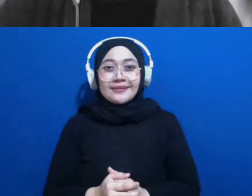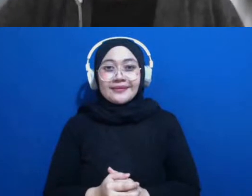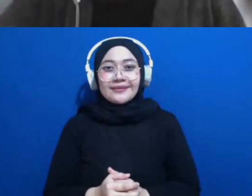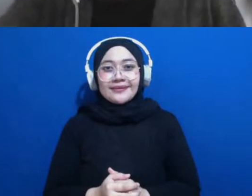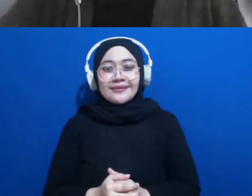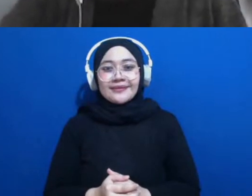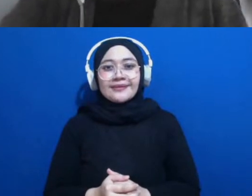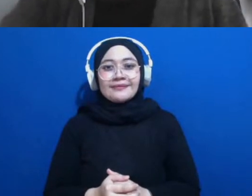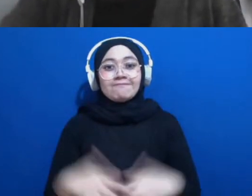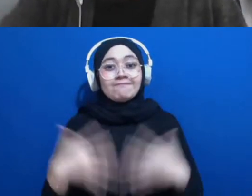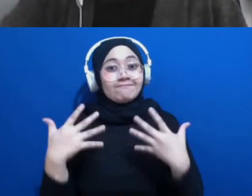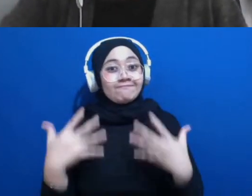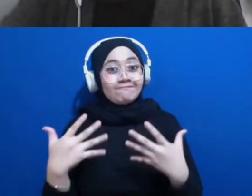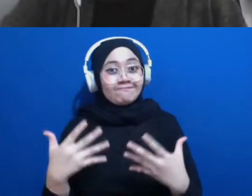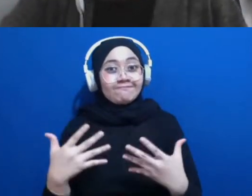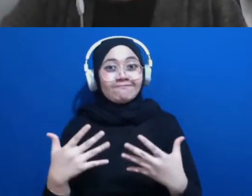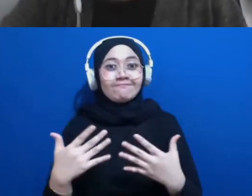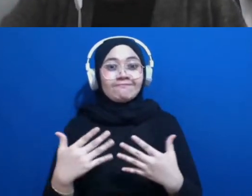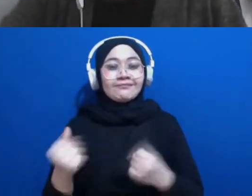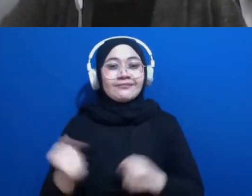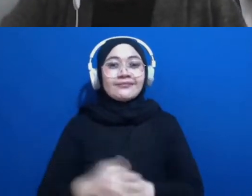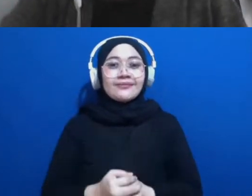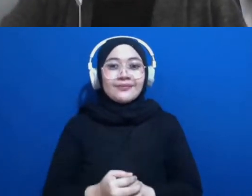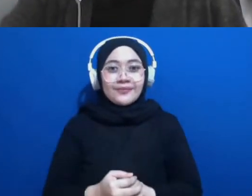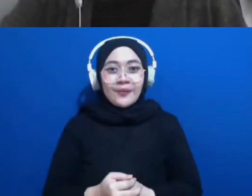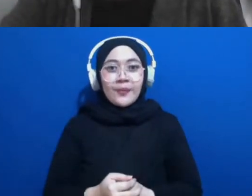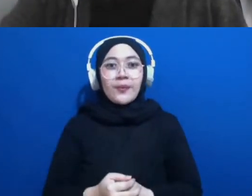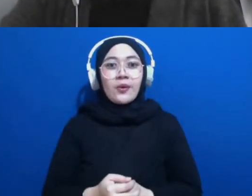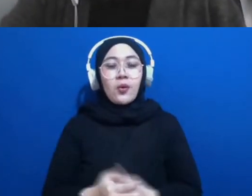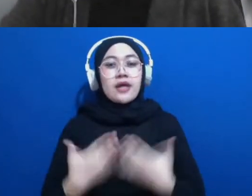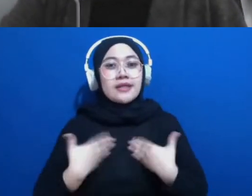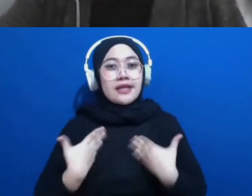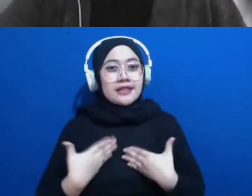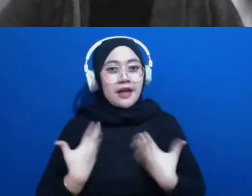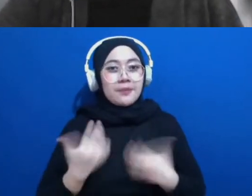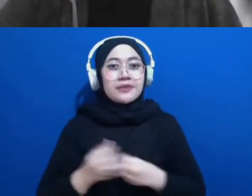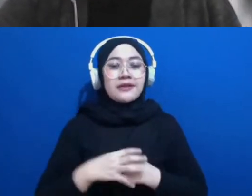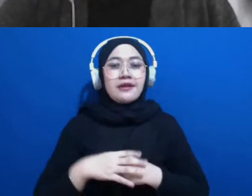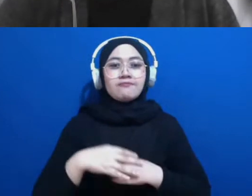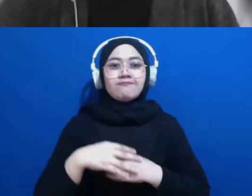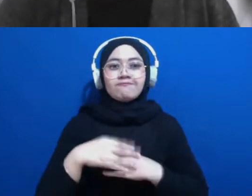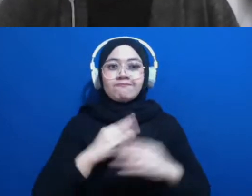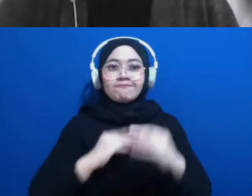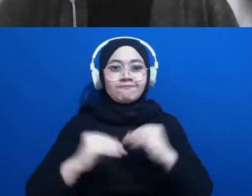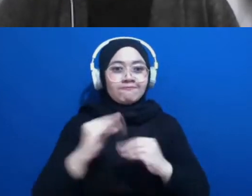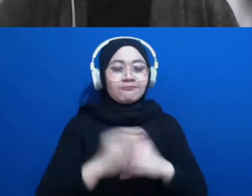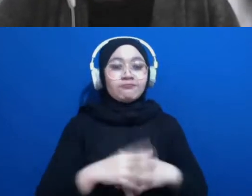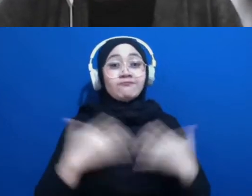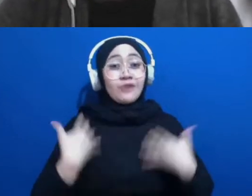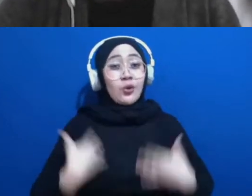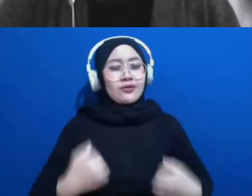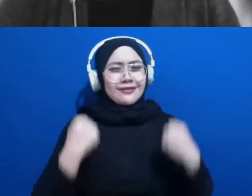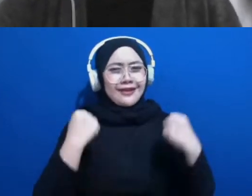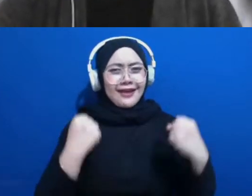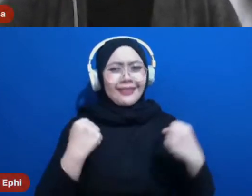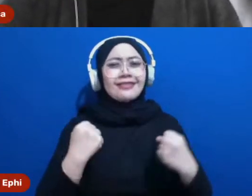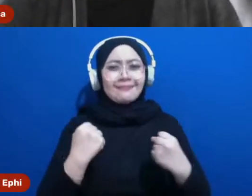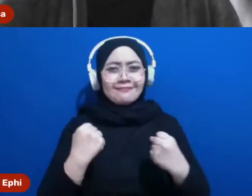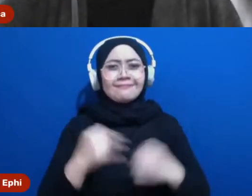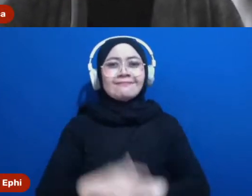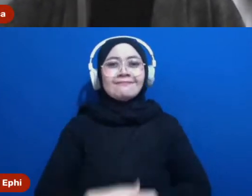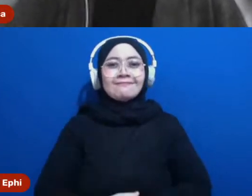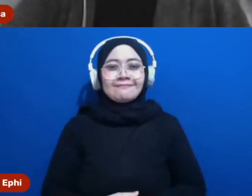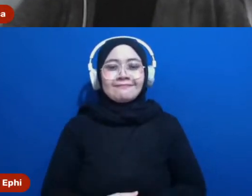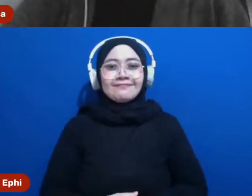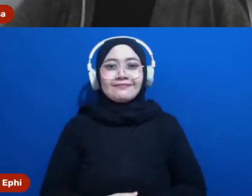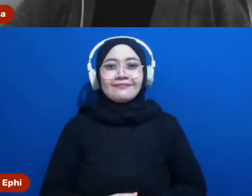Senang sekali ya Cak bisa ngobrol-ngobrol. Baik, sehat, puji Tuhan, Alhamdulillah. Oke, siap.